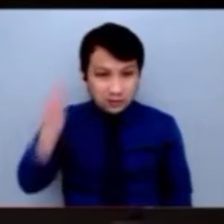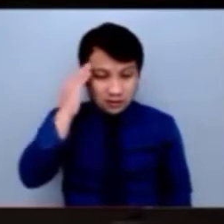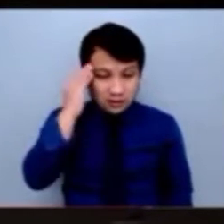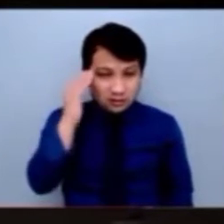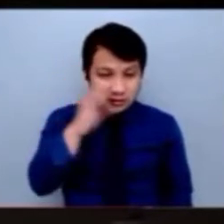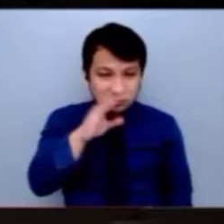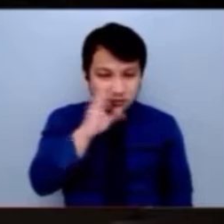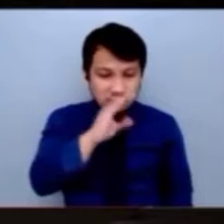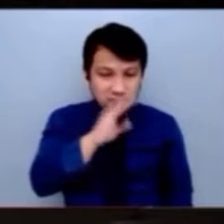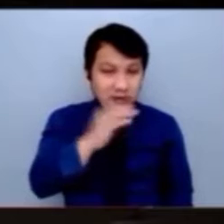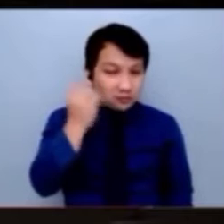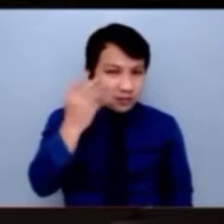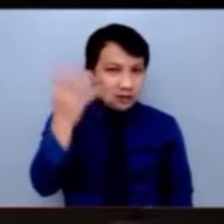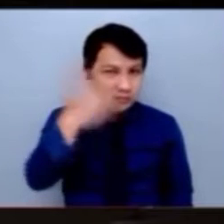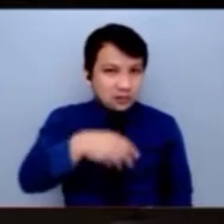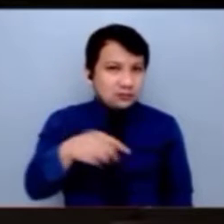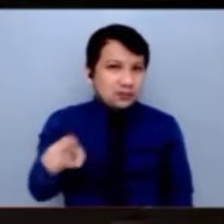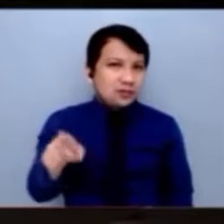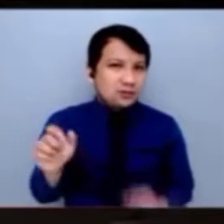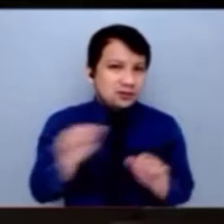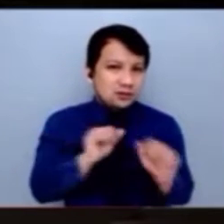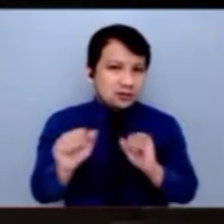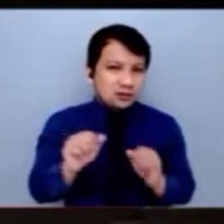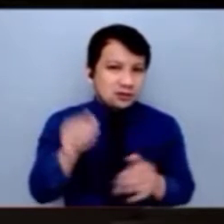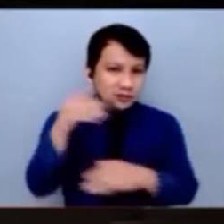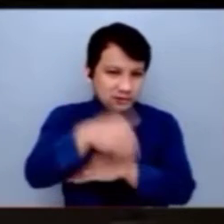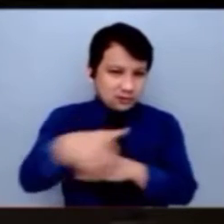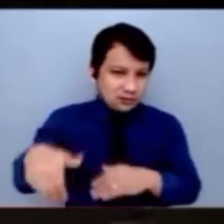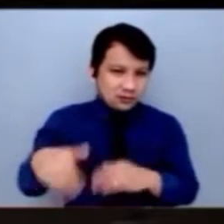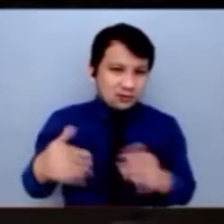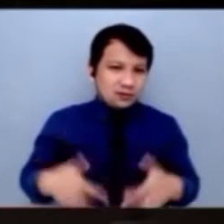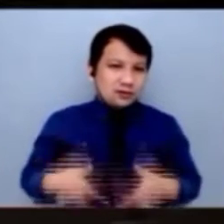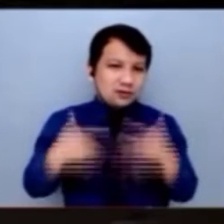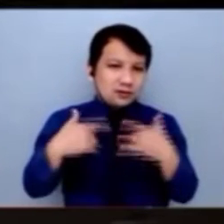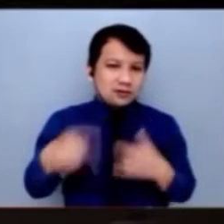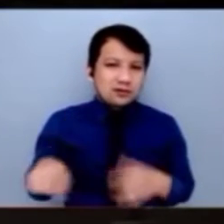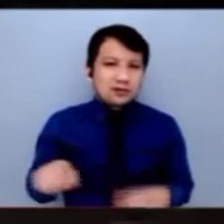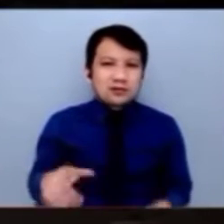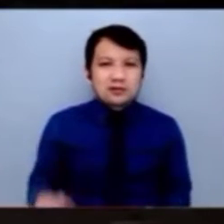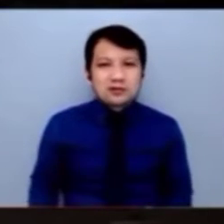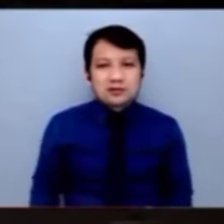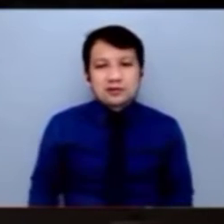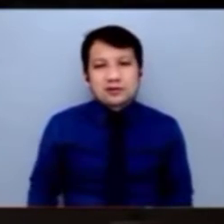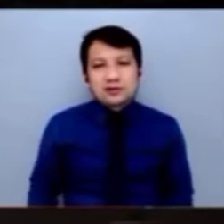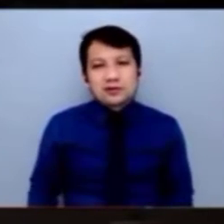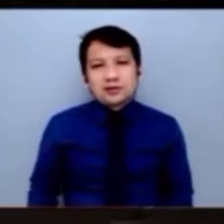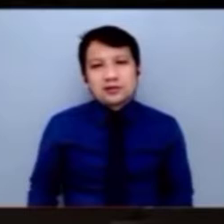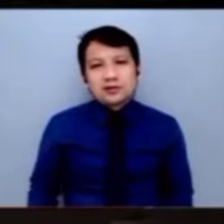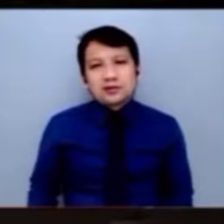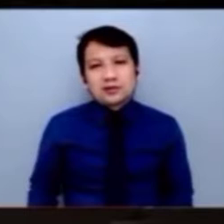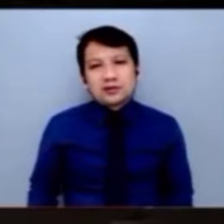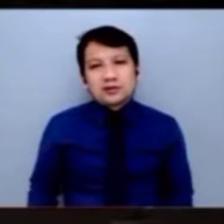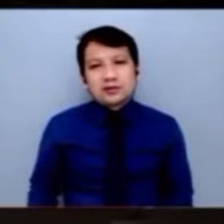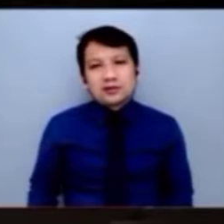ng marami napakasigla pagdating ng gabi at buhay na buhay, anong itsura ngayon?